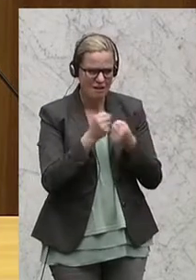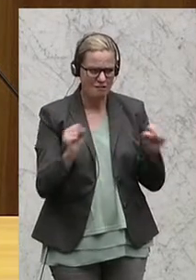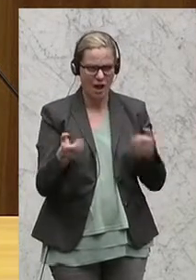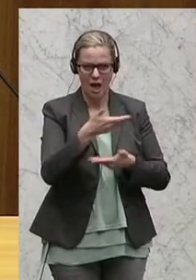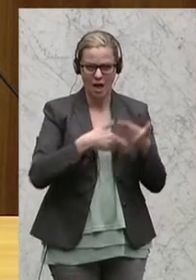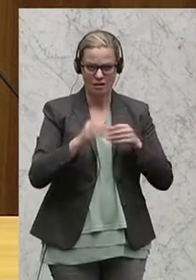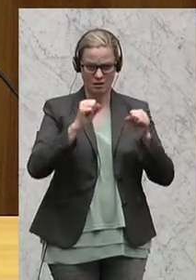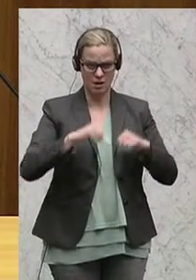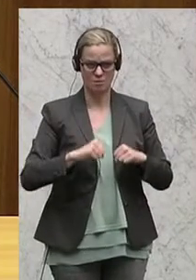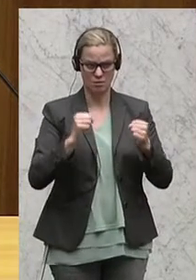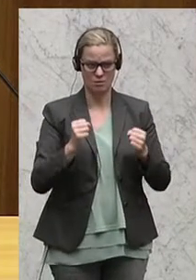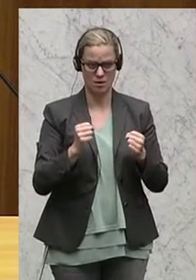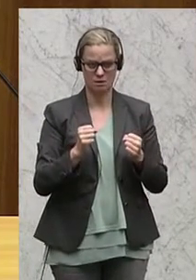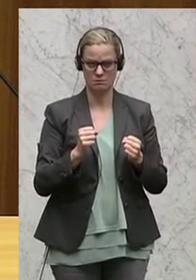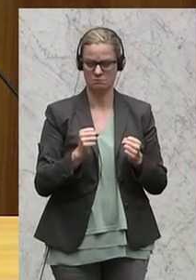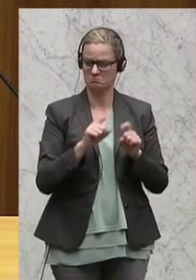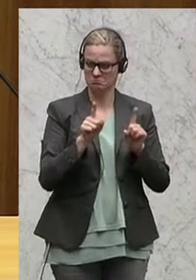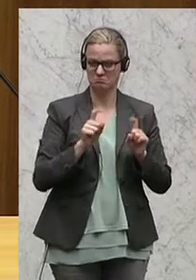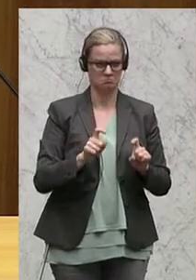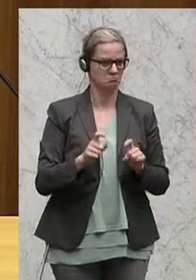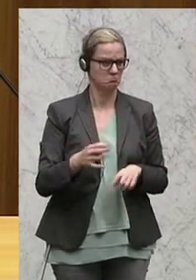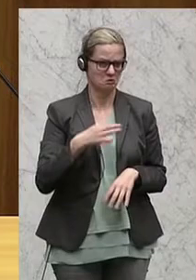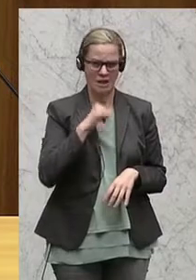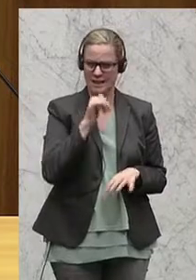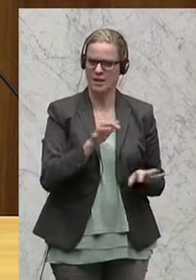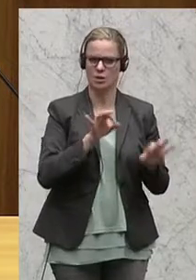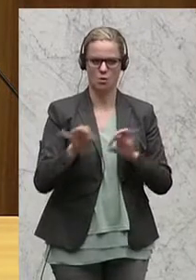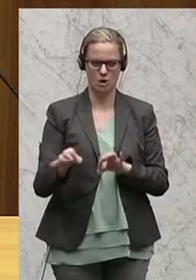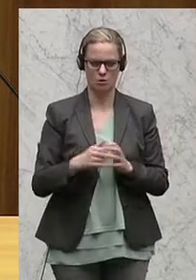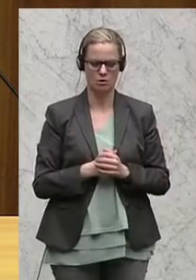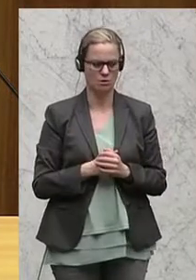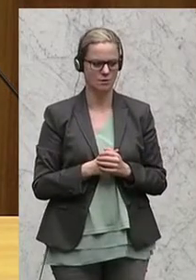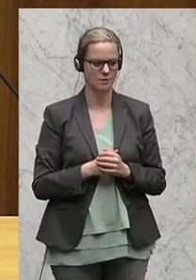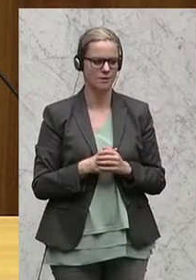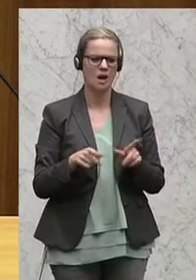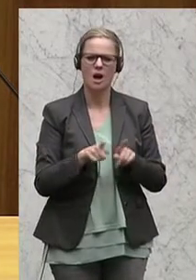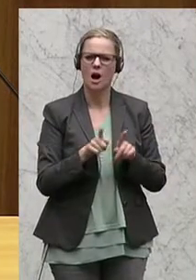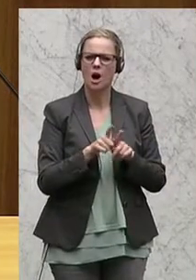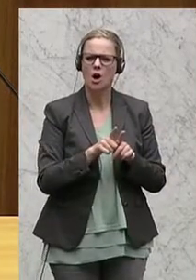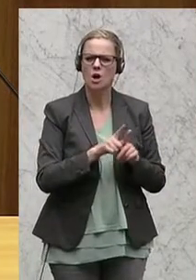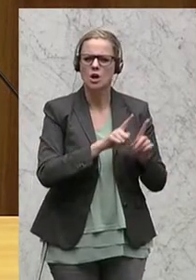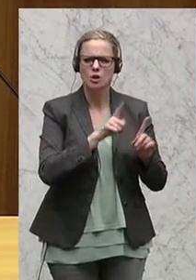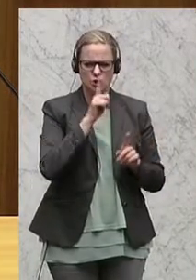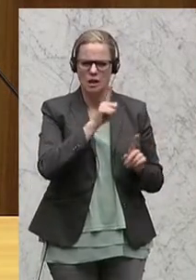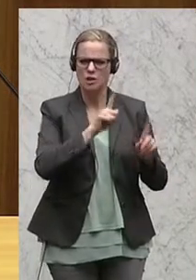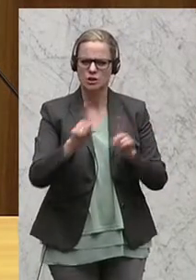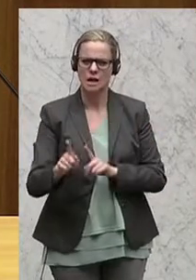Freihandelsabkommen. Ist nicht in Ordnung. Dann gibt es noch so Feinheiten wie die Stillstandsklausel und